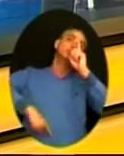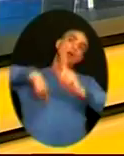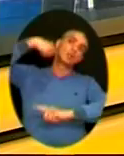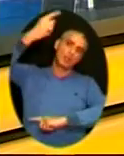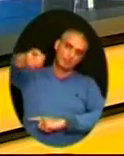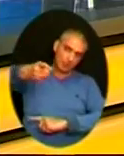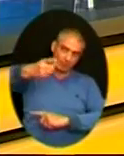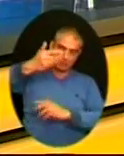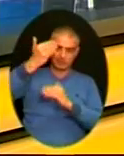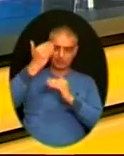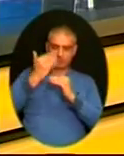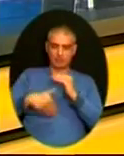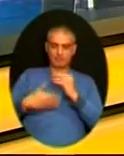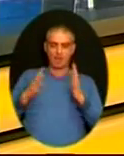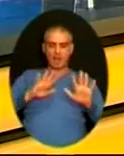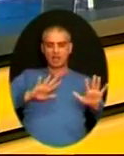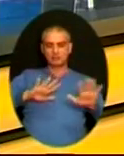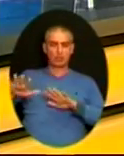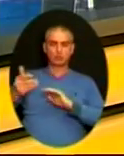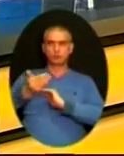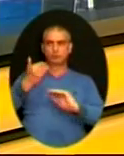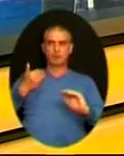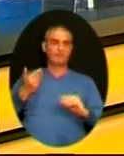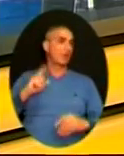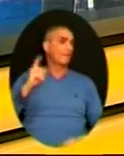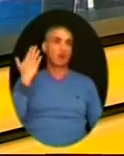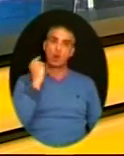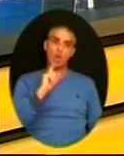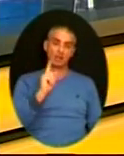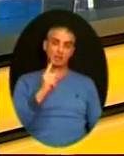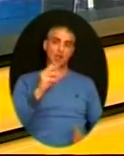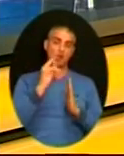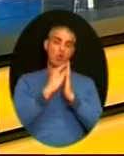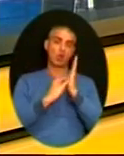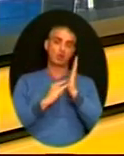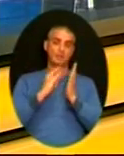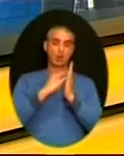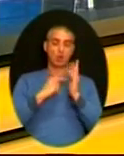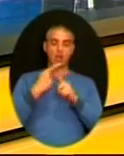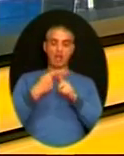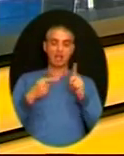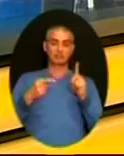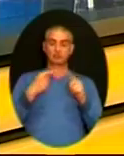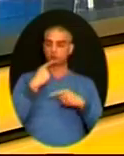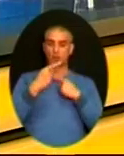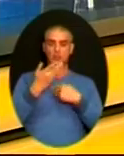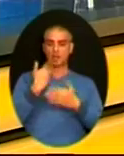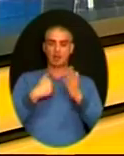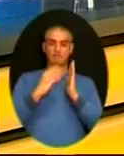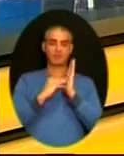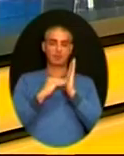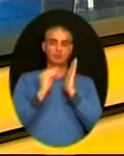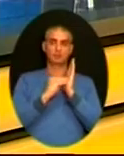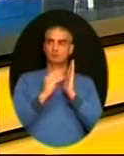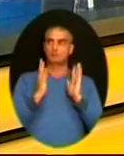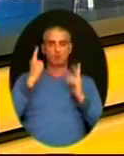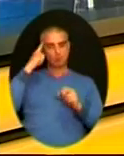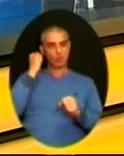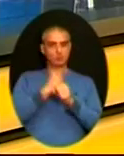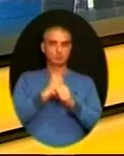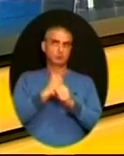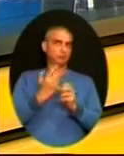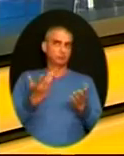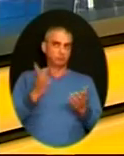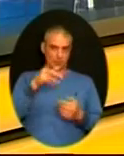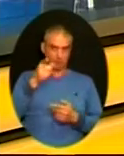הבאה ייגמר 10 חודשים אבל קודם. לא היה, אבל גם לא היה שמחוקקים חוק חצי שנה לפני הדדליין ועוד כל כך מתעקשים על